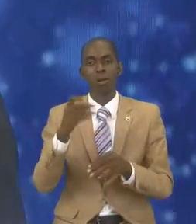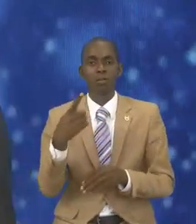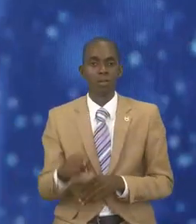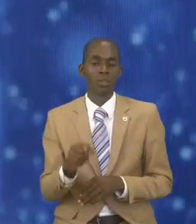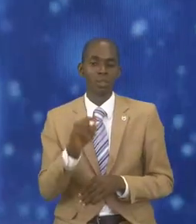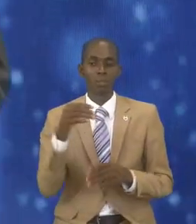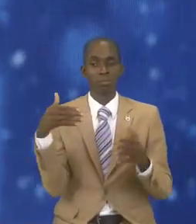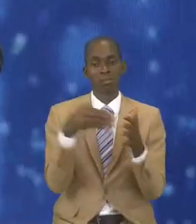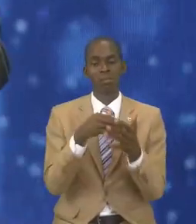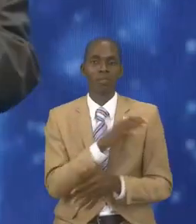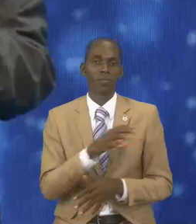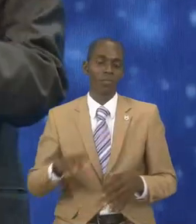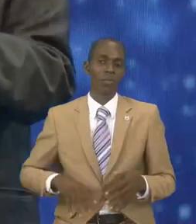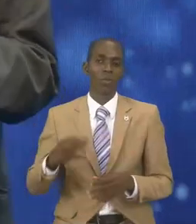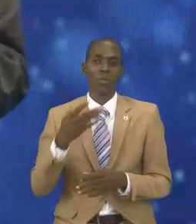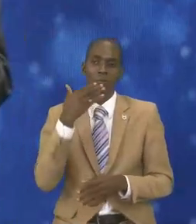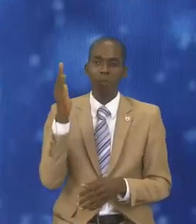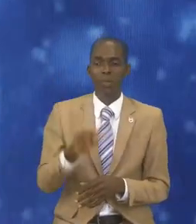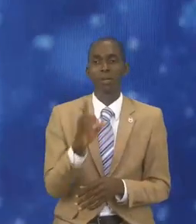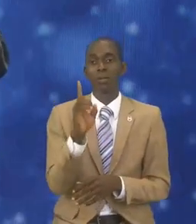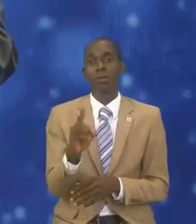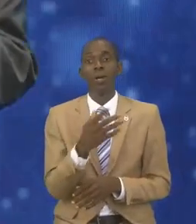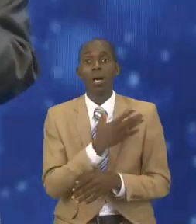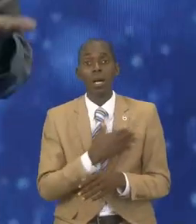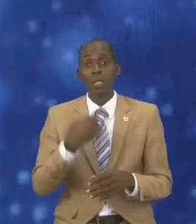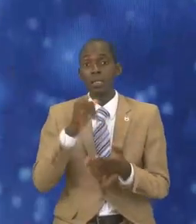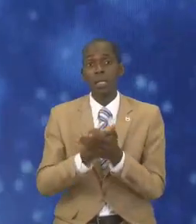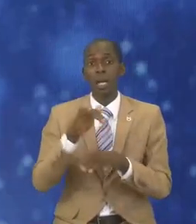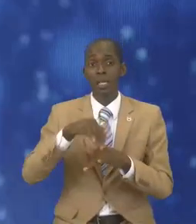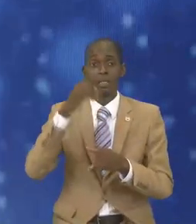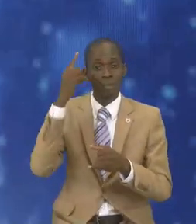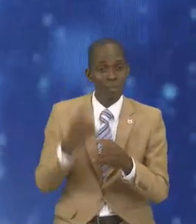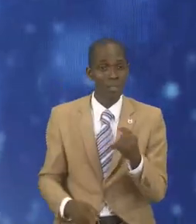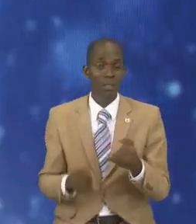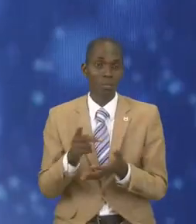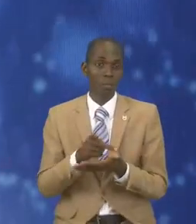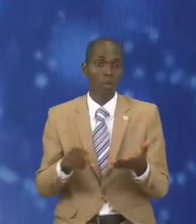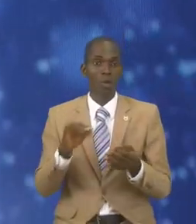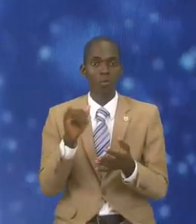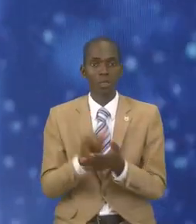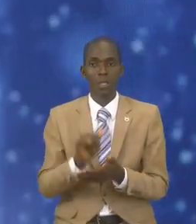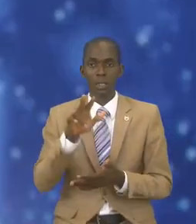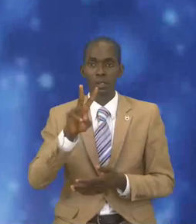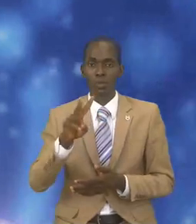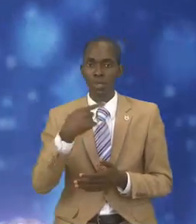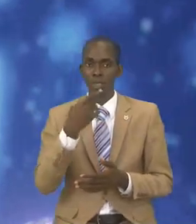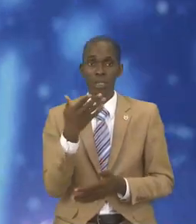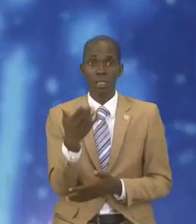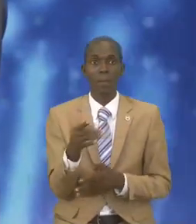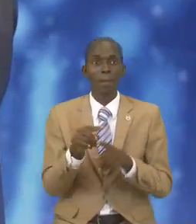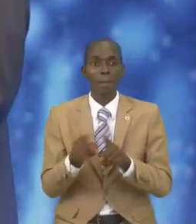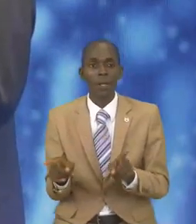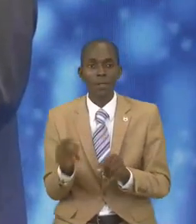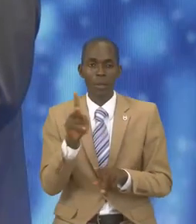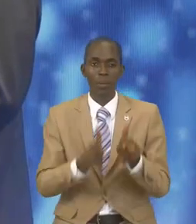l'Antéchrist, par les flatteries du méchant. Maintenant, dans la dernière partie du verset 32, mais... ceux